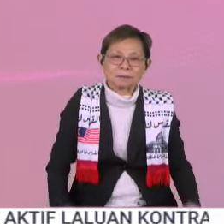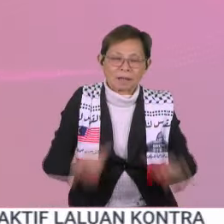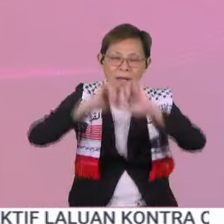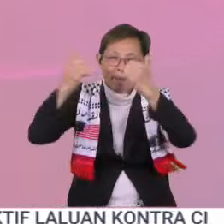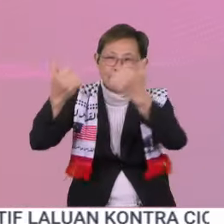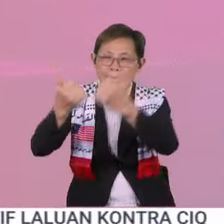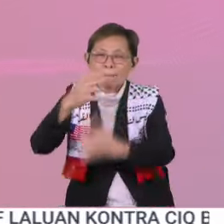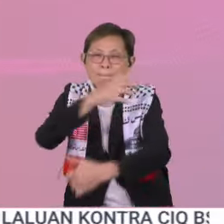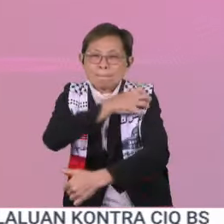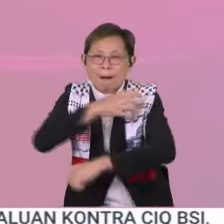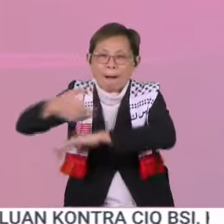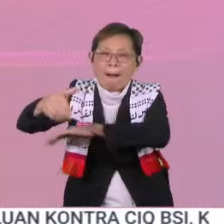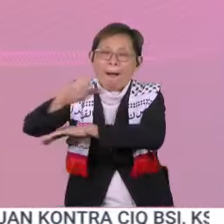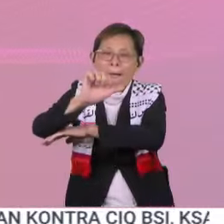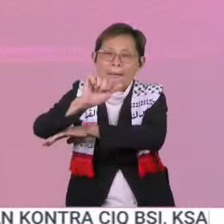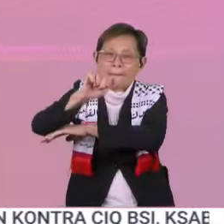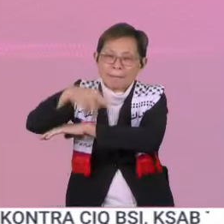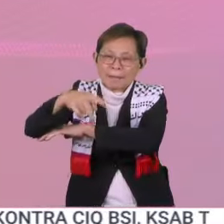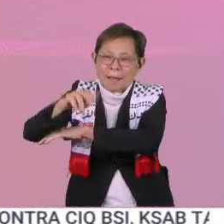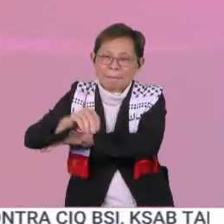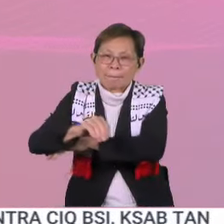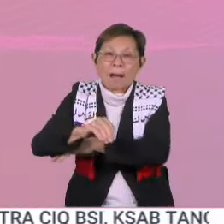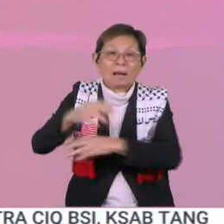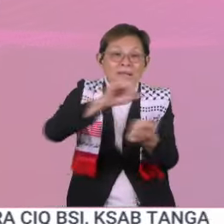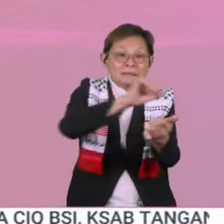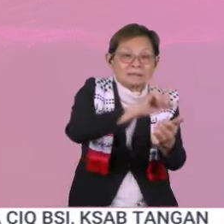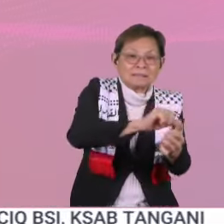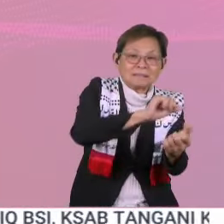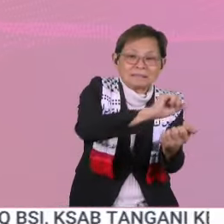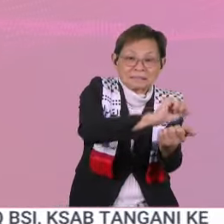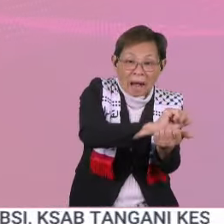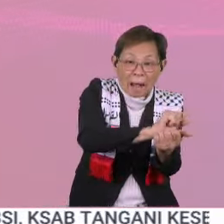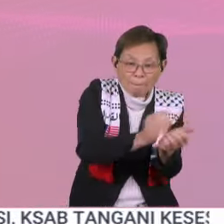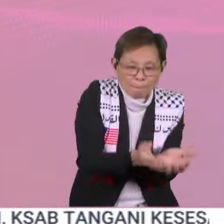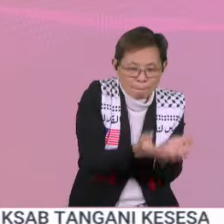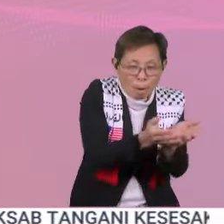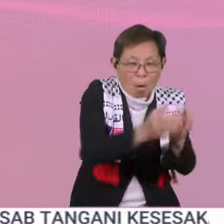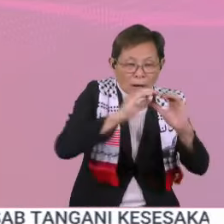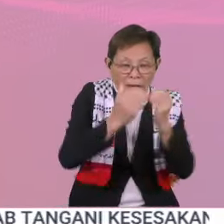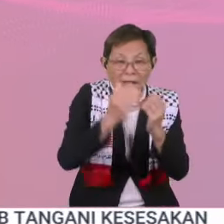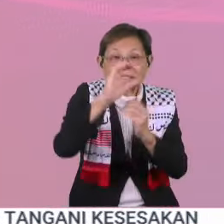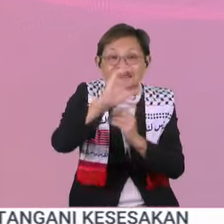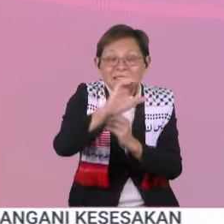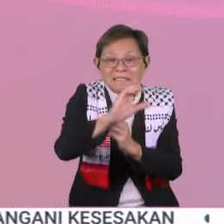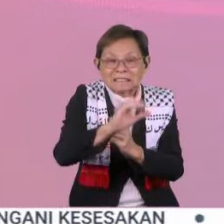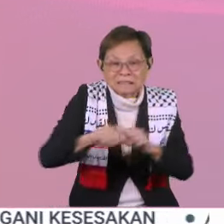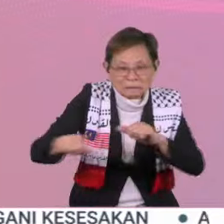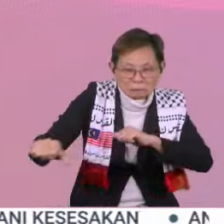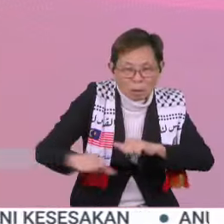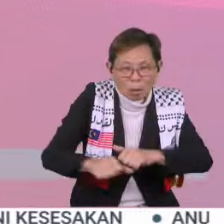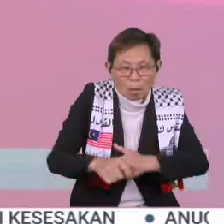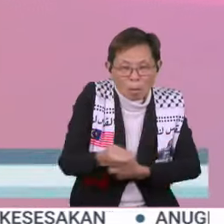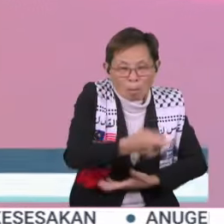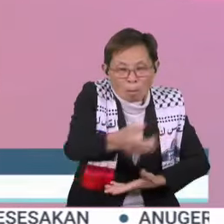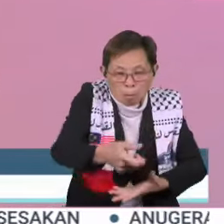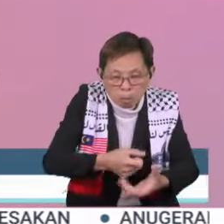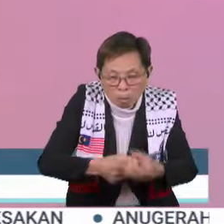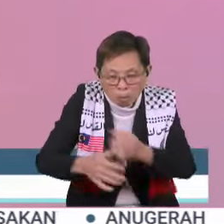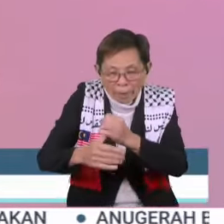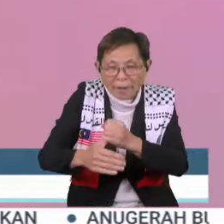Agensi Penguatkuasaan Maritim Malaysia APMM berjaya menahan sebuah bot nelayan tempatan kelas C yang sedang melakukan aktiviti menunda ikan di zon